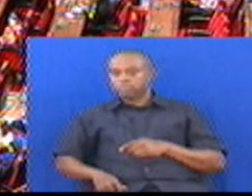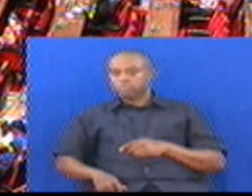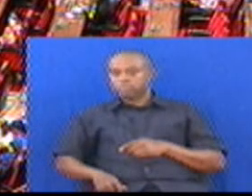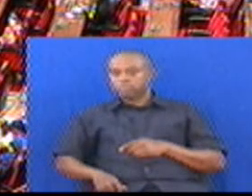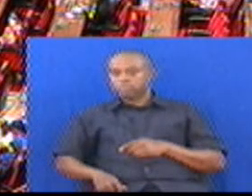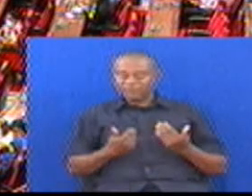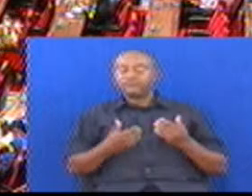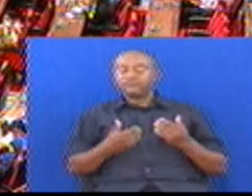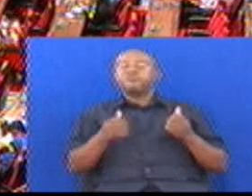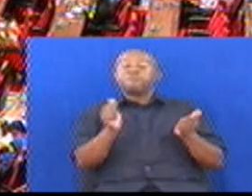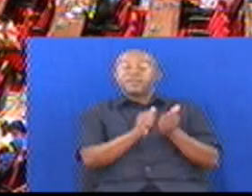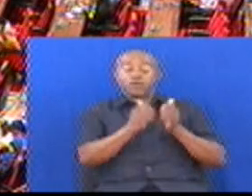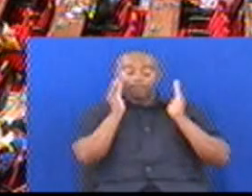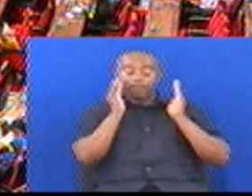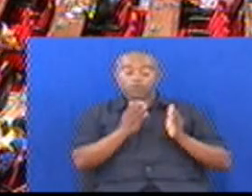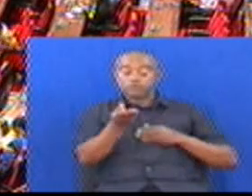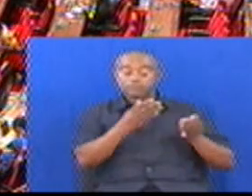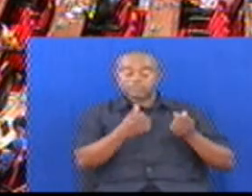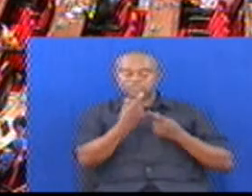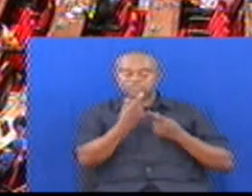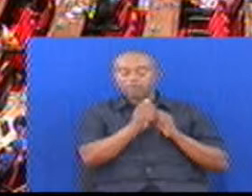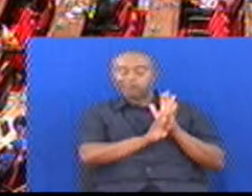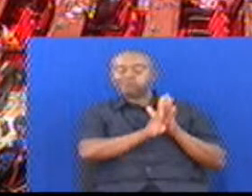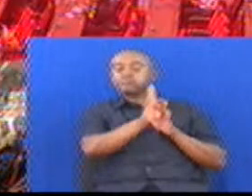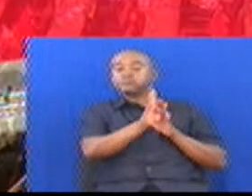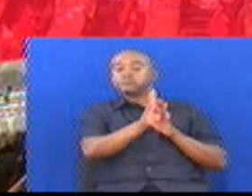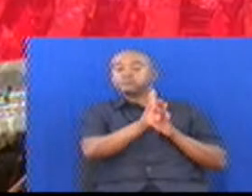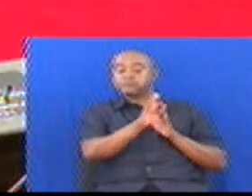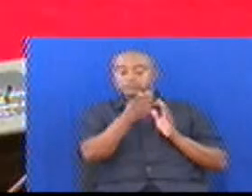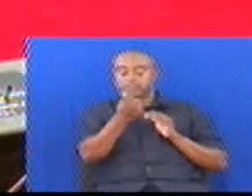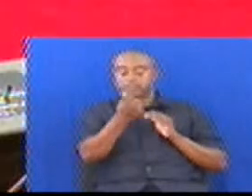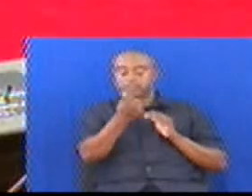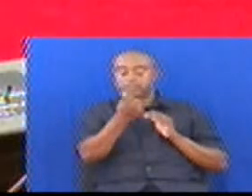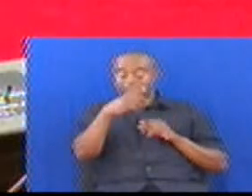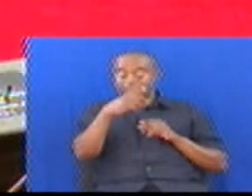uzalishaji wa mazao makuu ya biashara kutoka tani